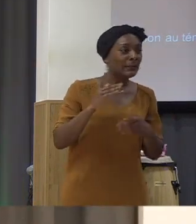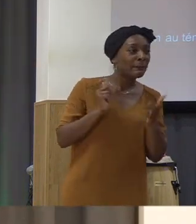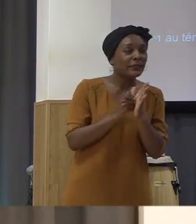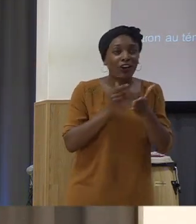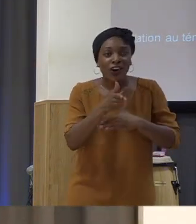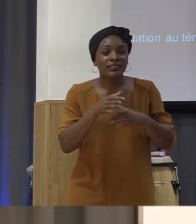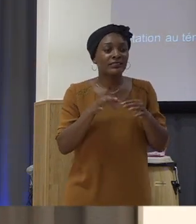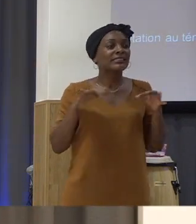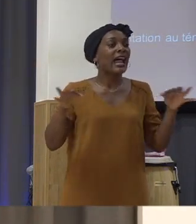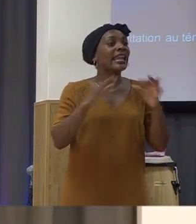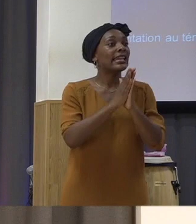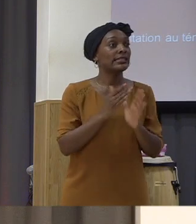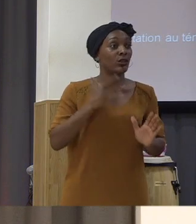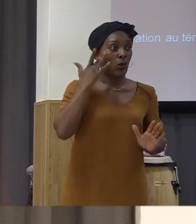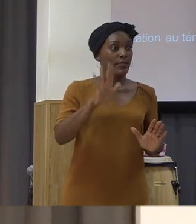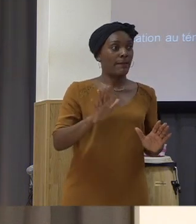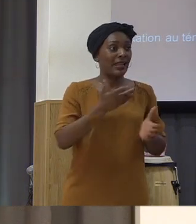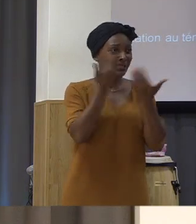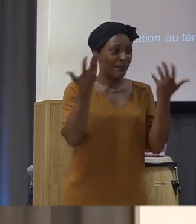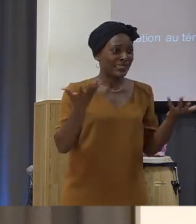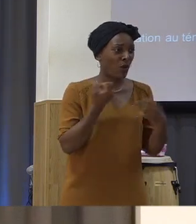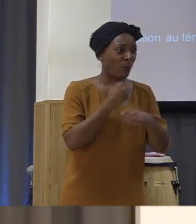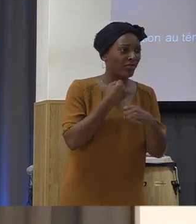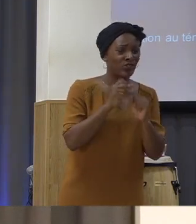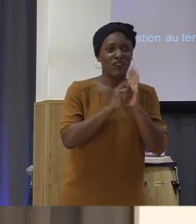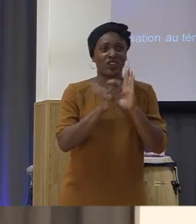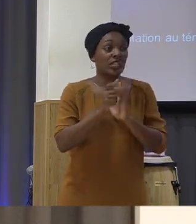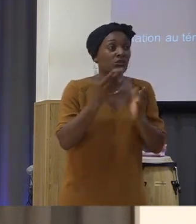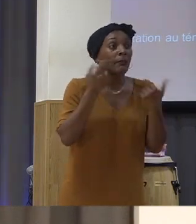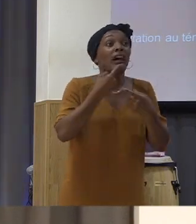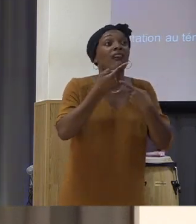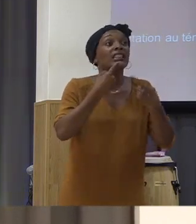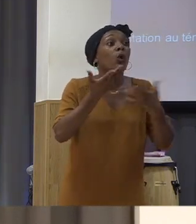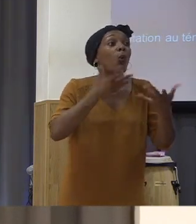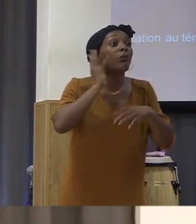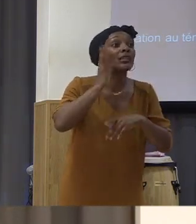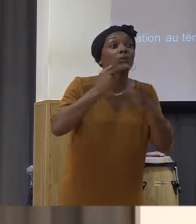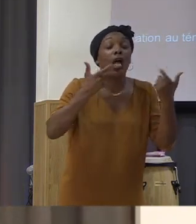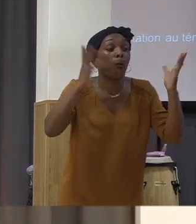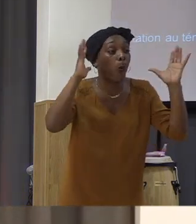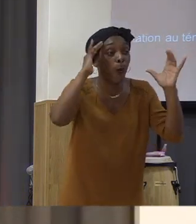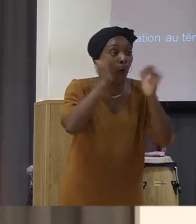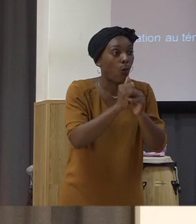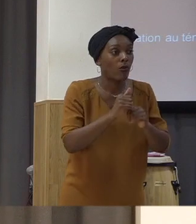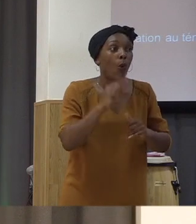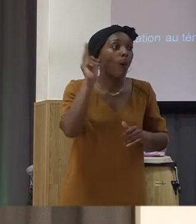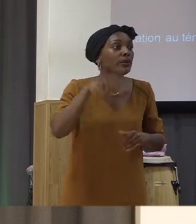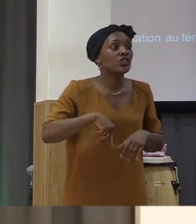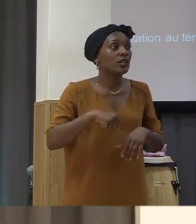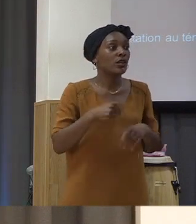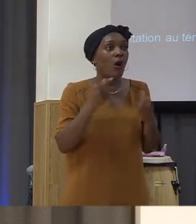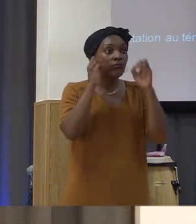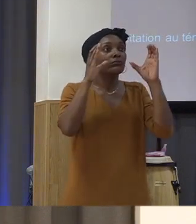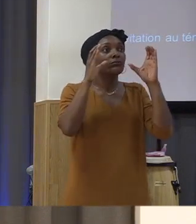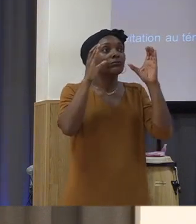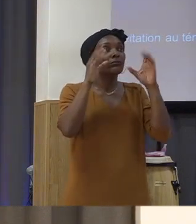comme celle-là, que vous ne connaissez pas ce que c'est, que vous ne savez pas ce qui va se dire, comment ça va se passer, eh bien vous ouvrez de grands yeux